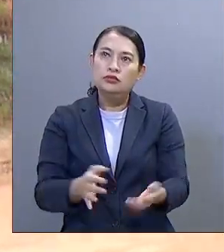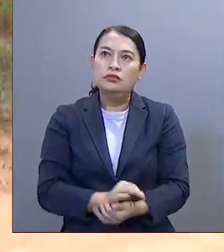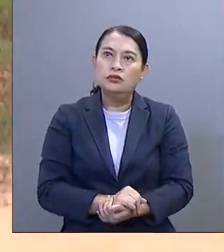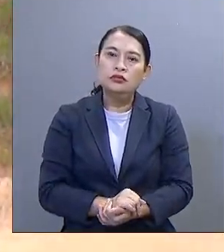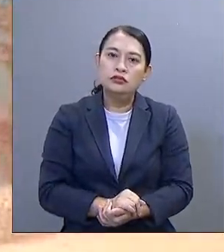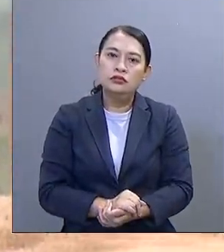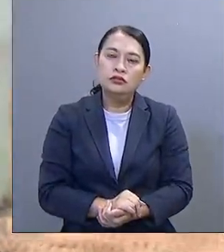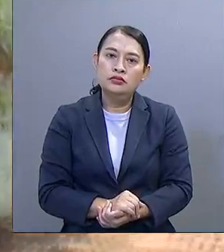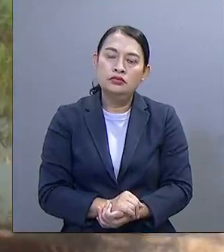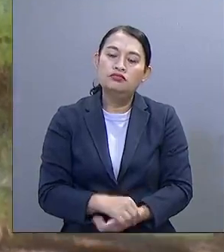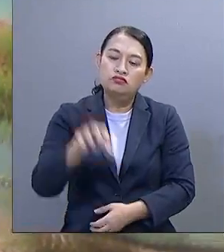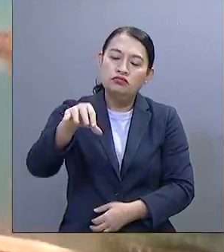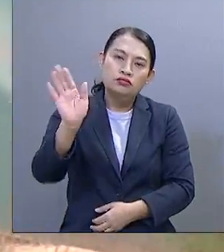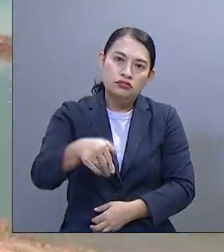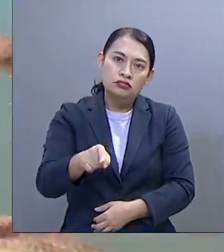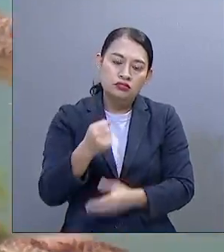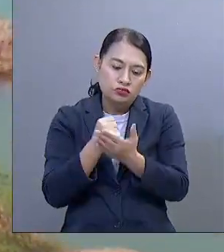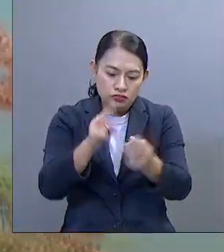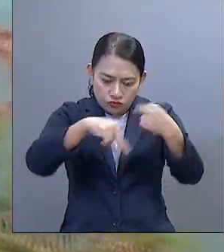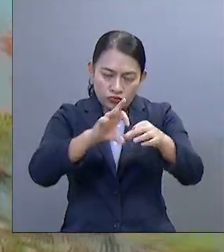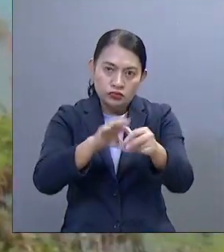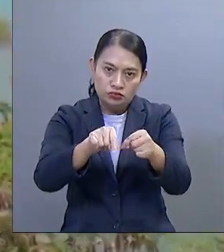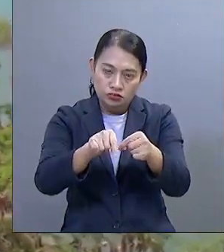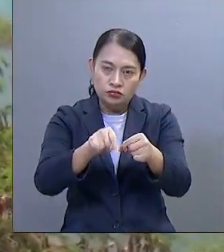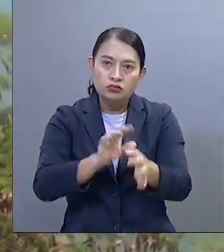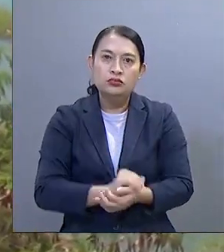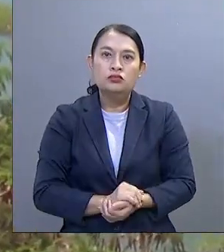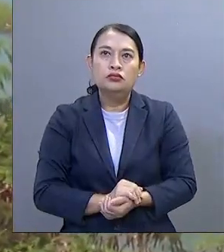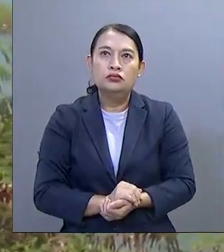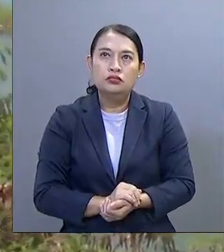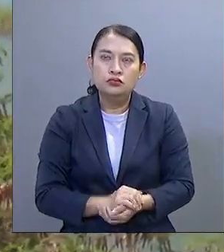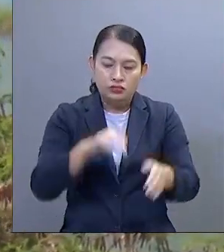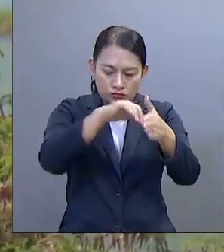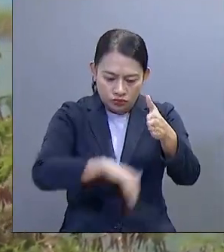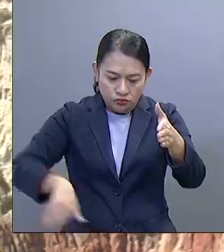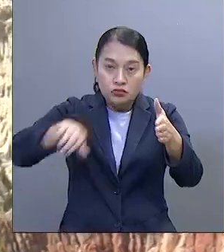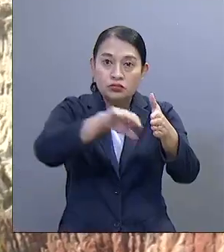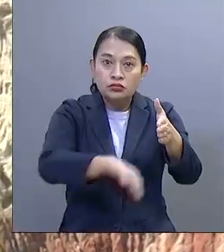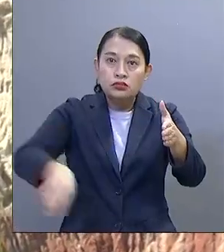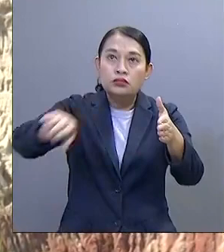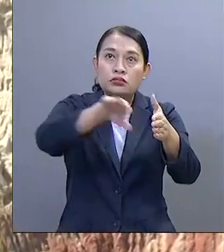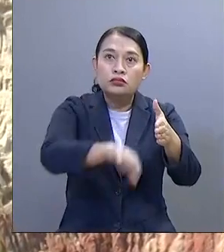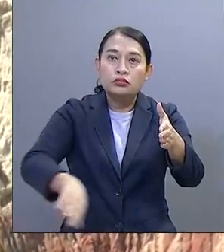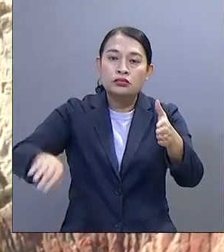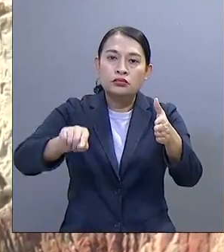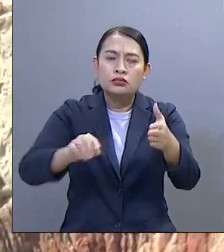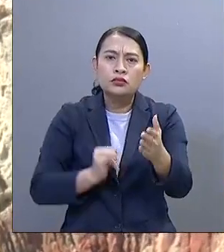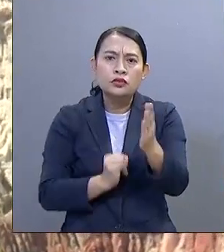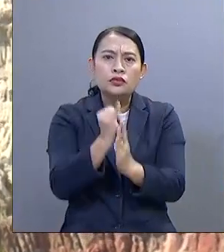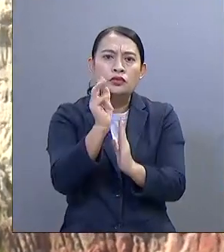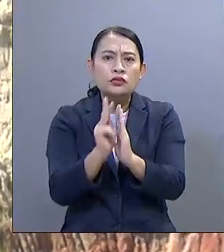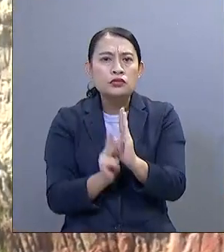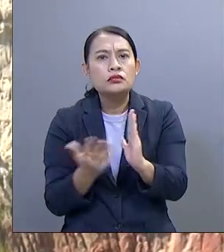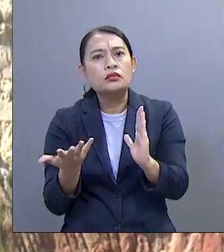วยงานทเก่วข้องมาตัสอบการขุดหนาดินองนทูนรายนี้หร ถูกเยะ